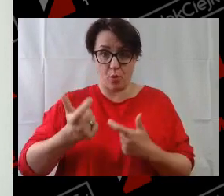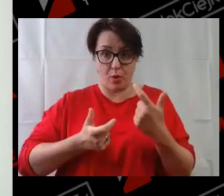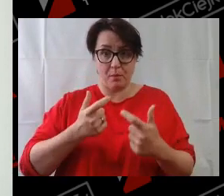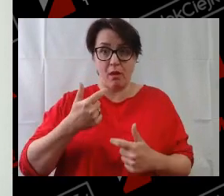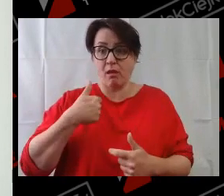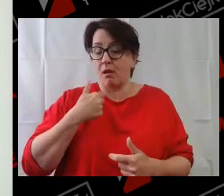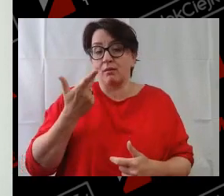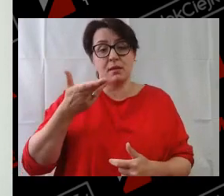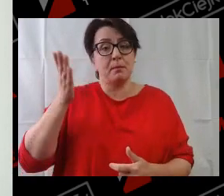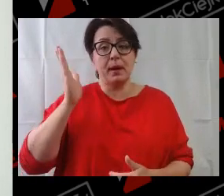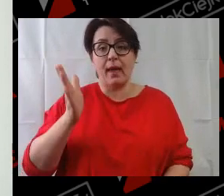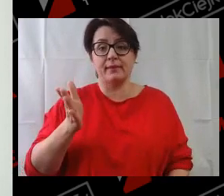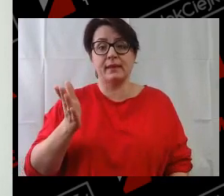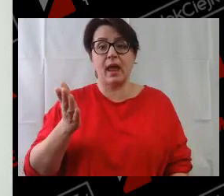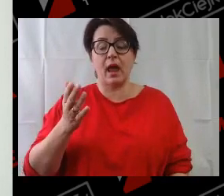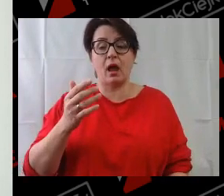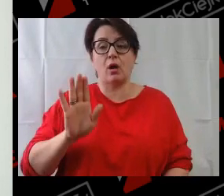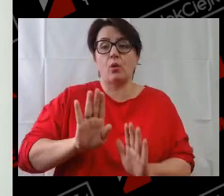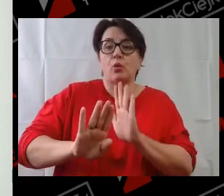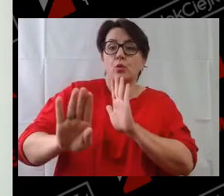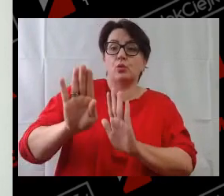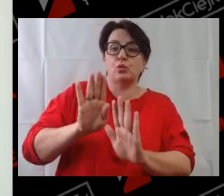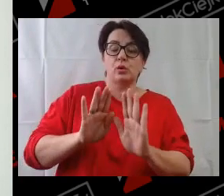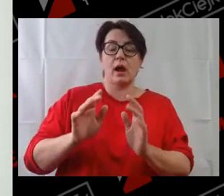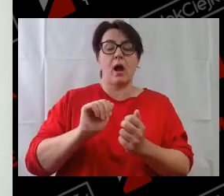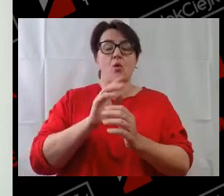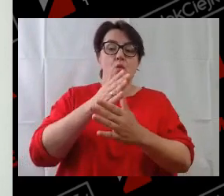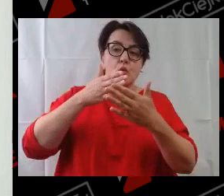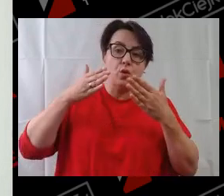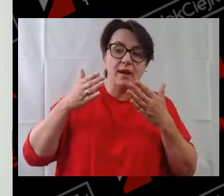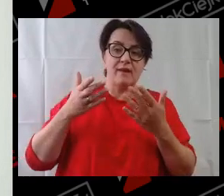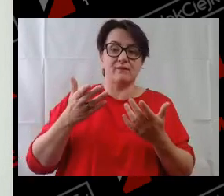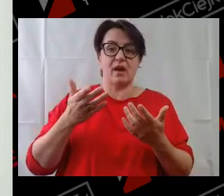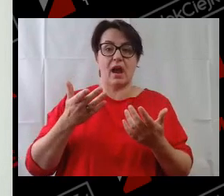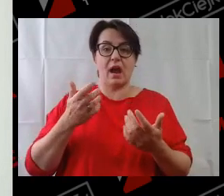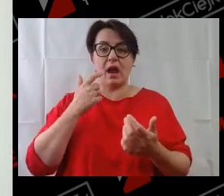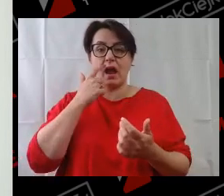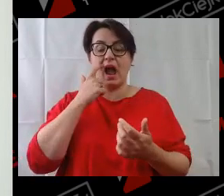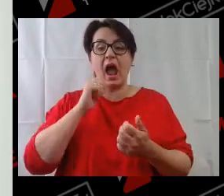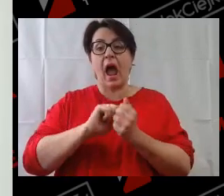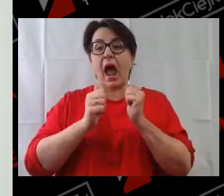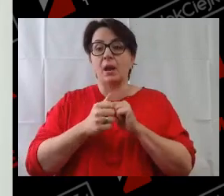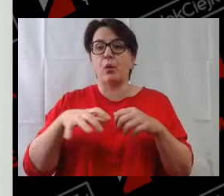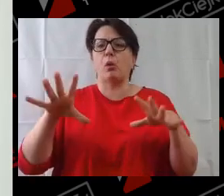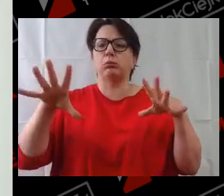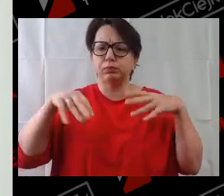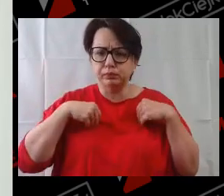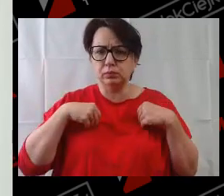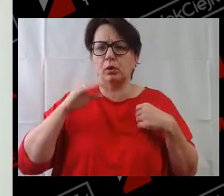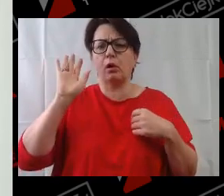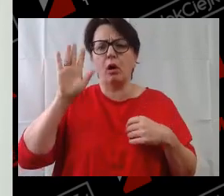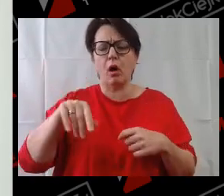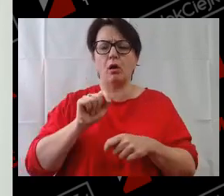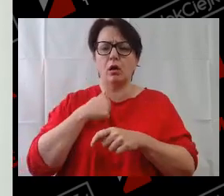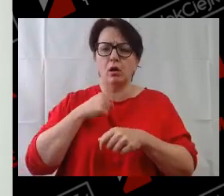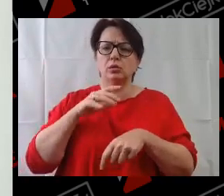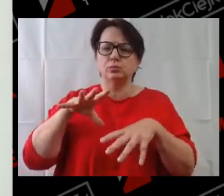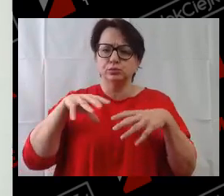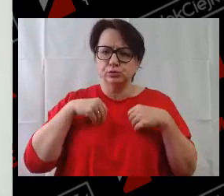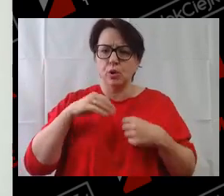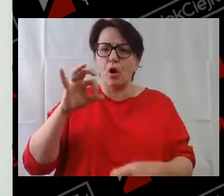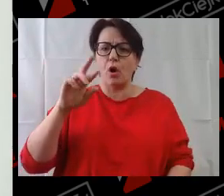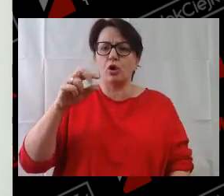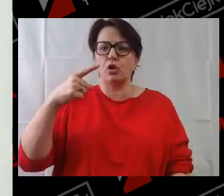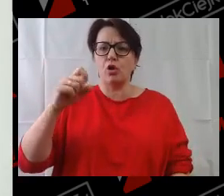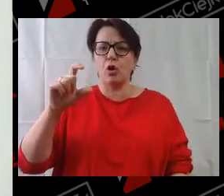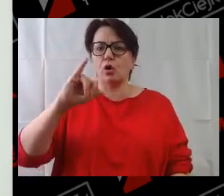zamierzam się że używać Czy ugiąć przed Ordo iuris i skórę Chciałbym